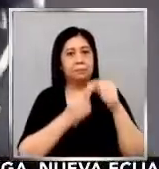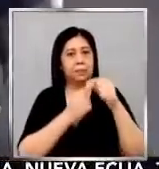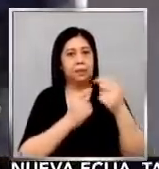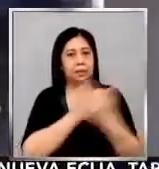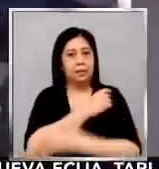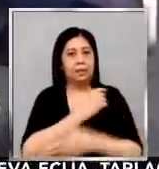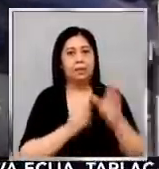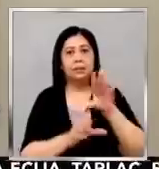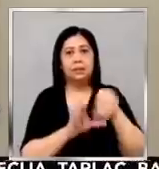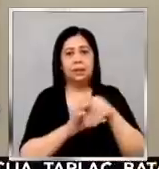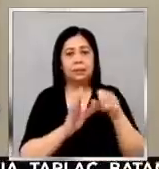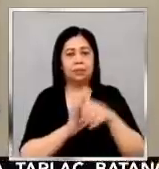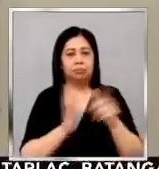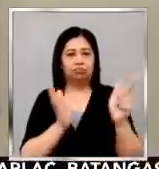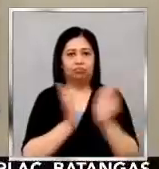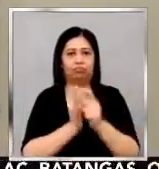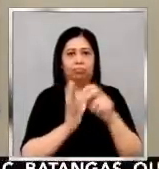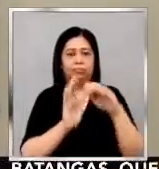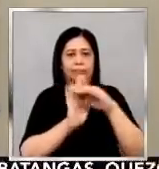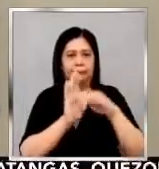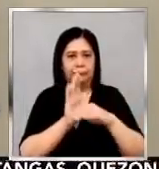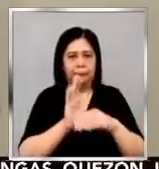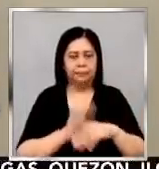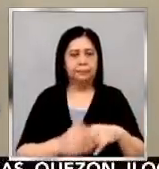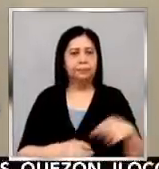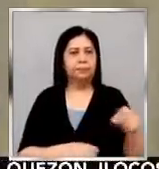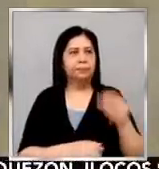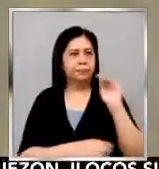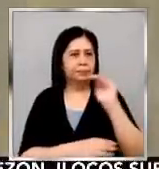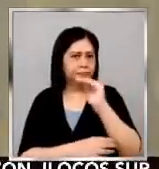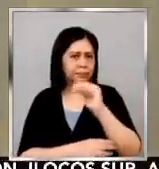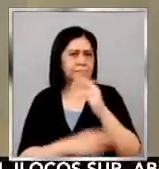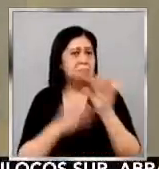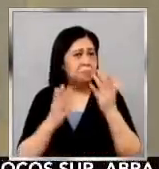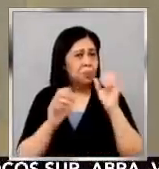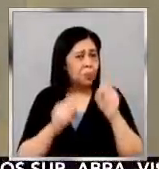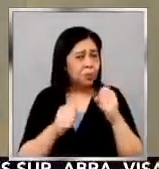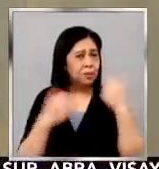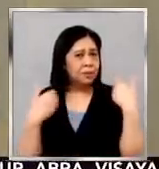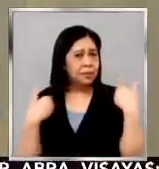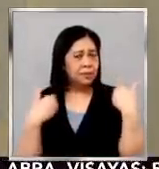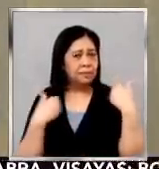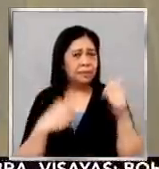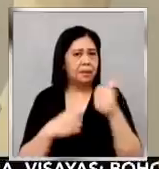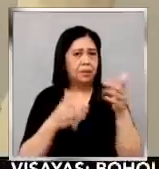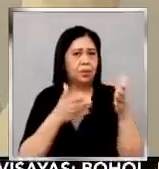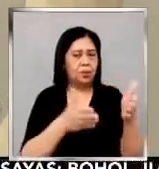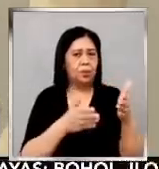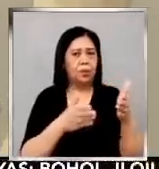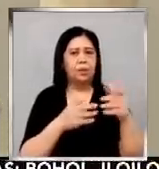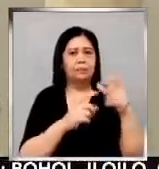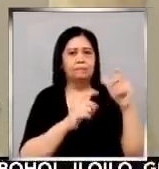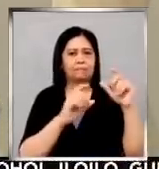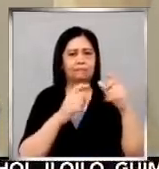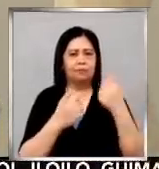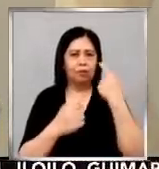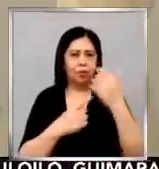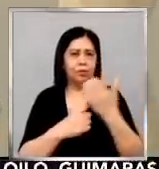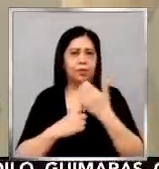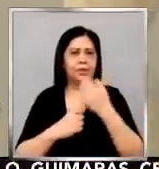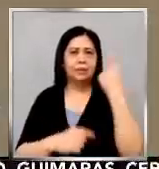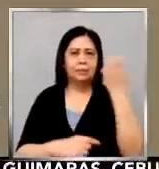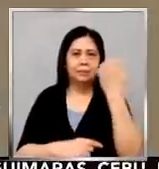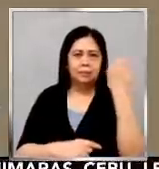travel restrictions. Ang panawagan ni Randy baka pwedeng magkaroon ng ibang quarantine arrangement para sa mga emergency at